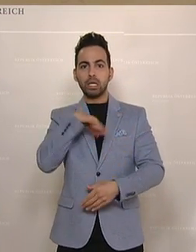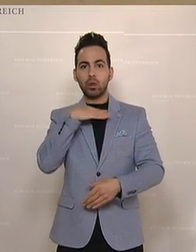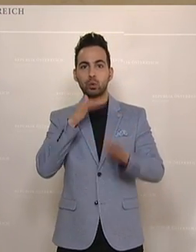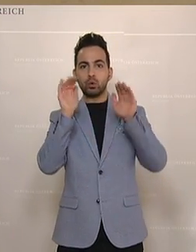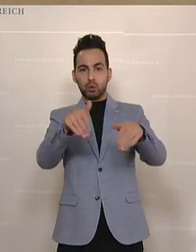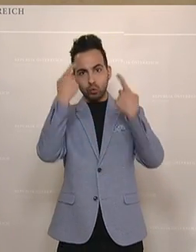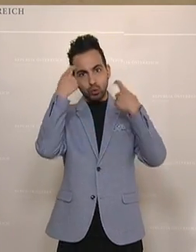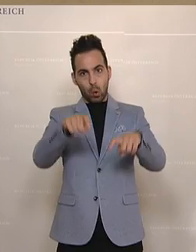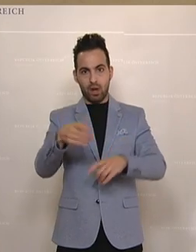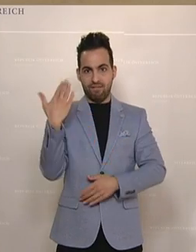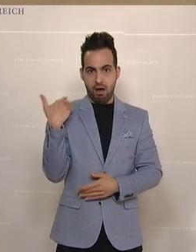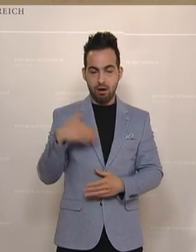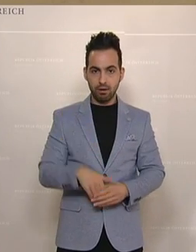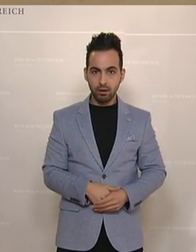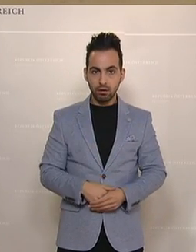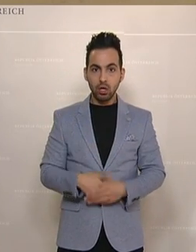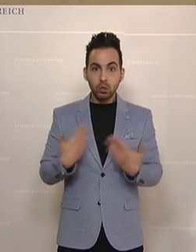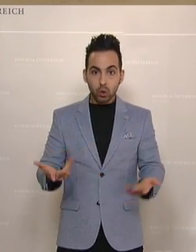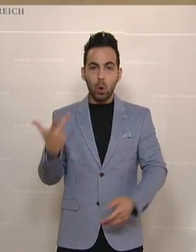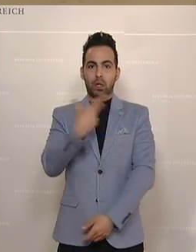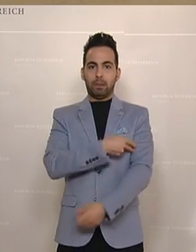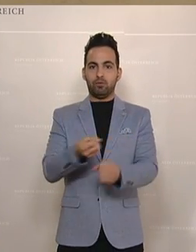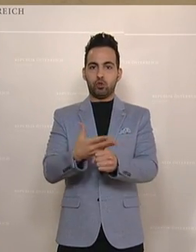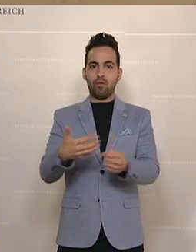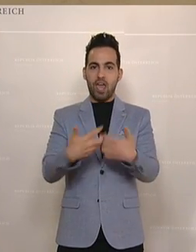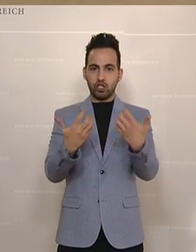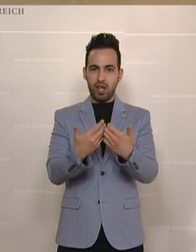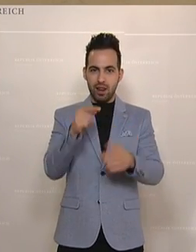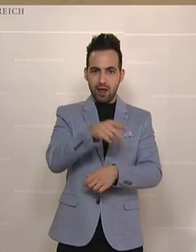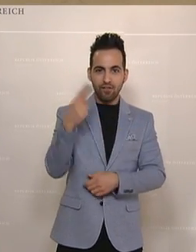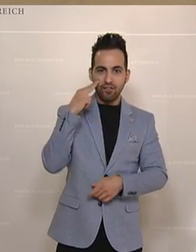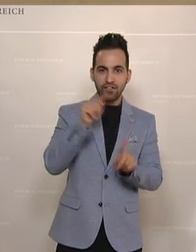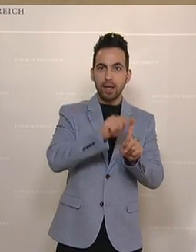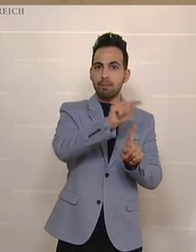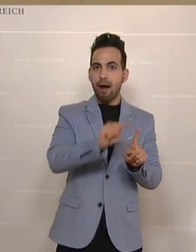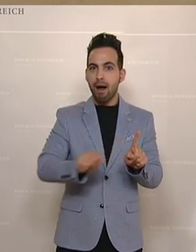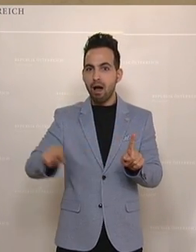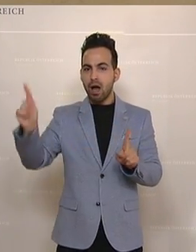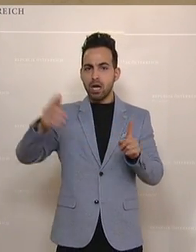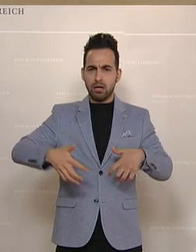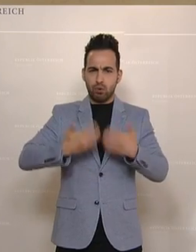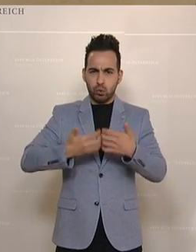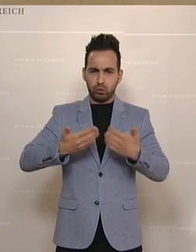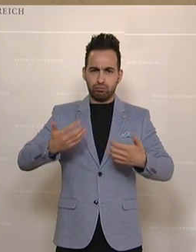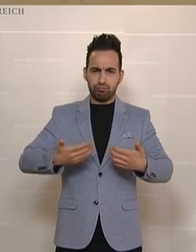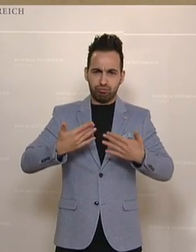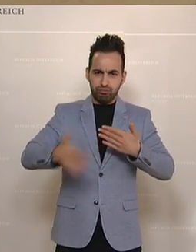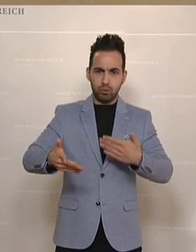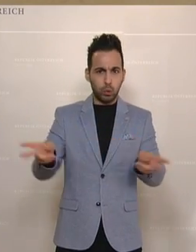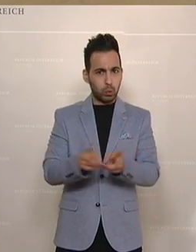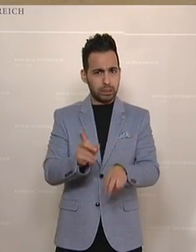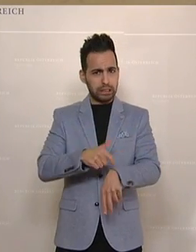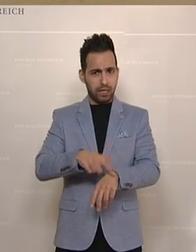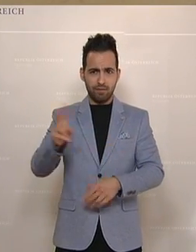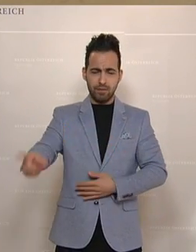schützt. Nun, die Impfstoffhersteller haben aus meiner Sicht trotz alledem den bestmöglichen Job gemacht, haben in wirklich kurzer